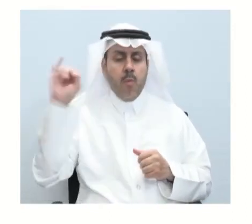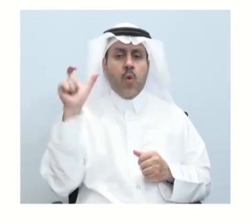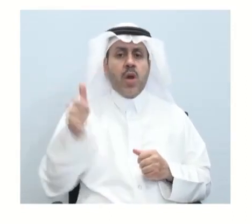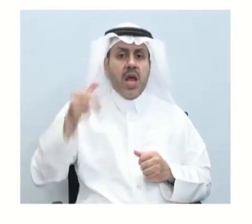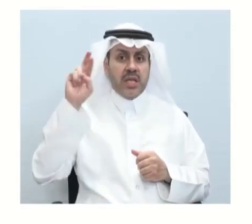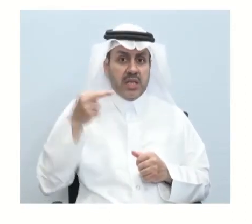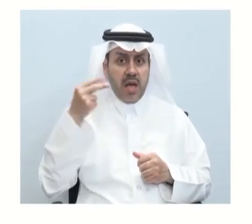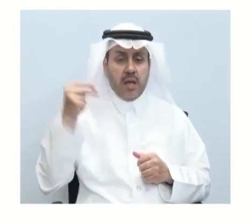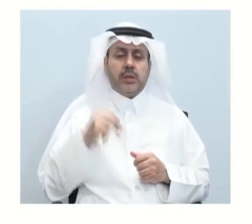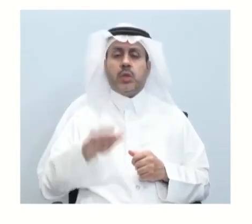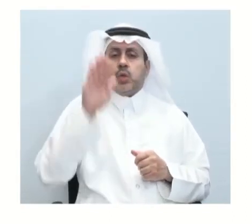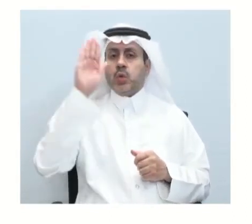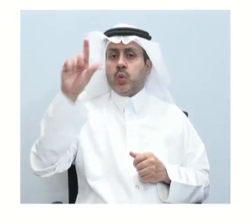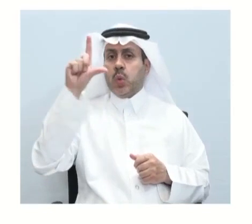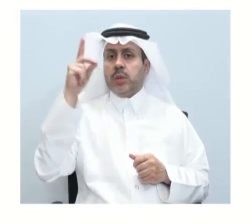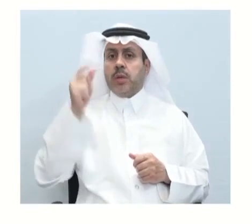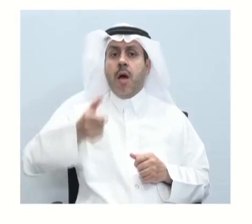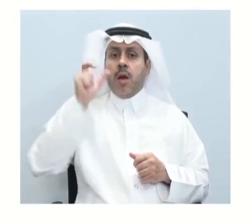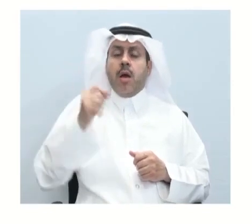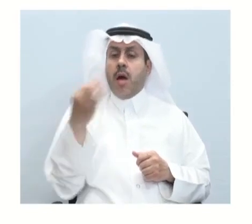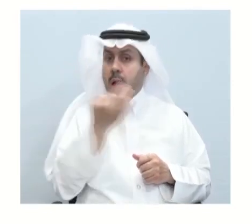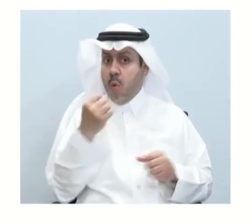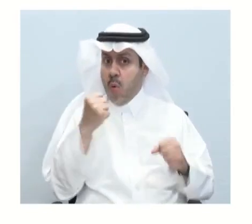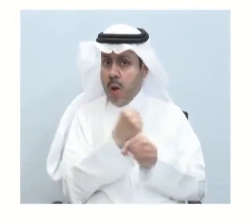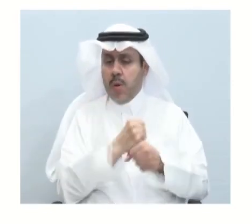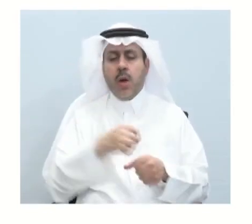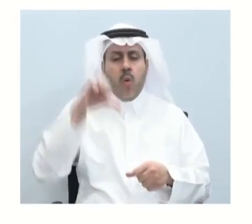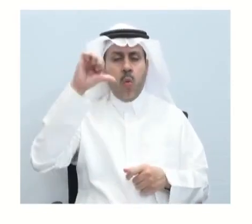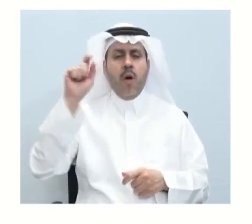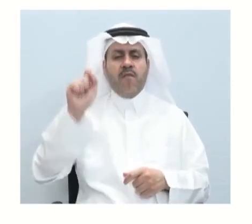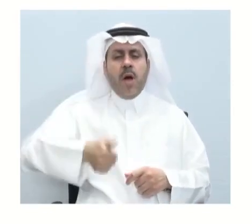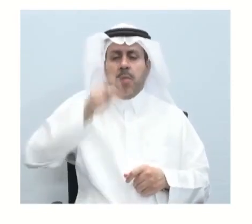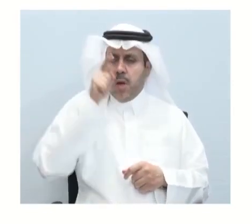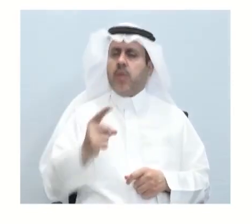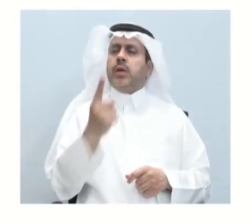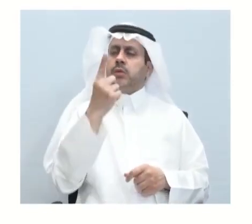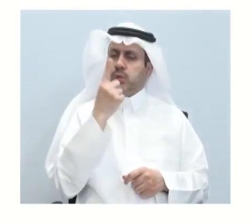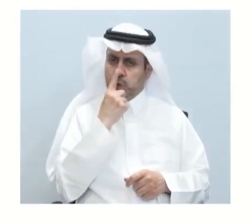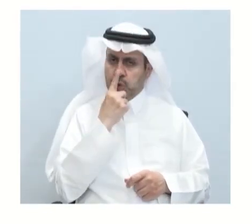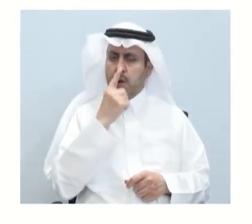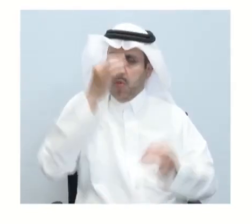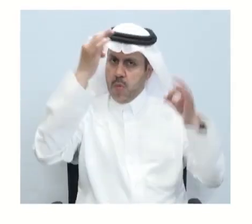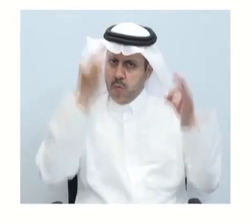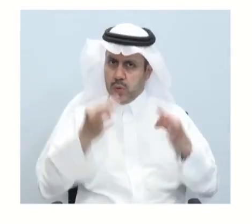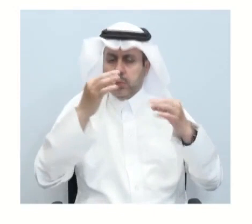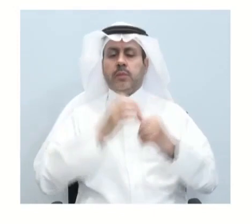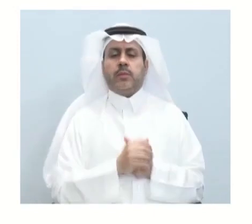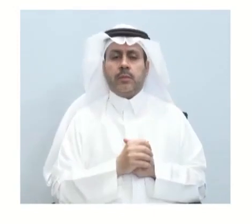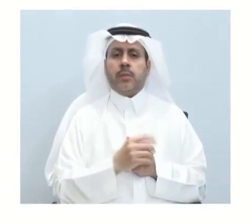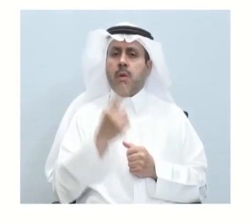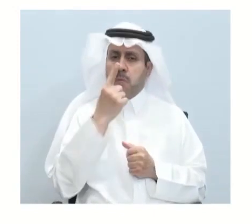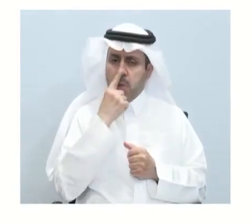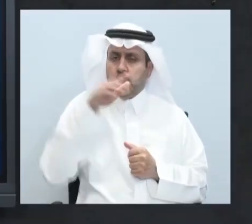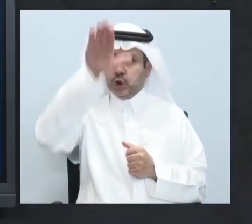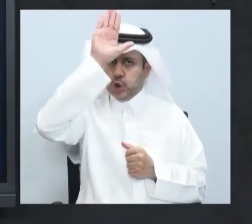عملا والوفاء بهذا العهد هذه هي معنى البيعه الشرعيه اخواني واخواتي ينبغي